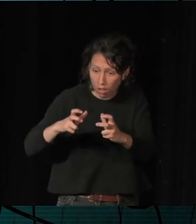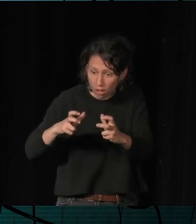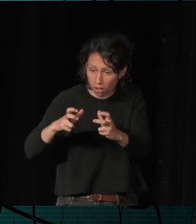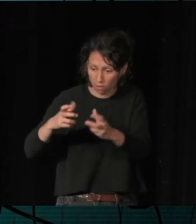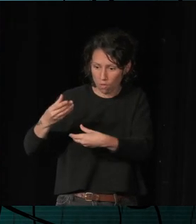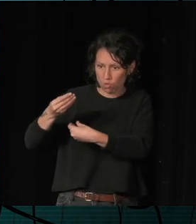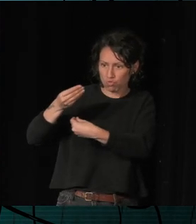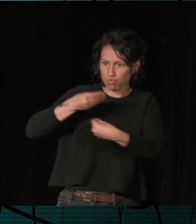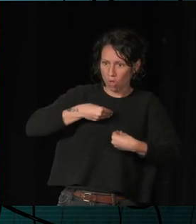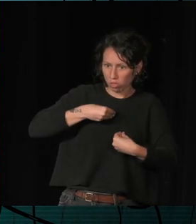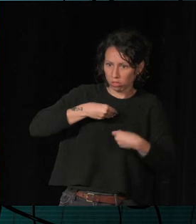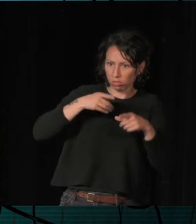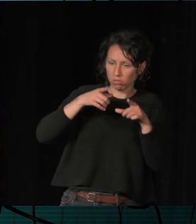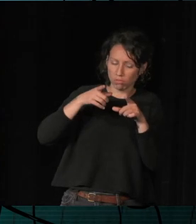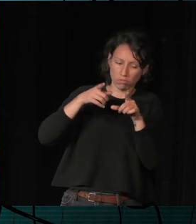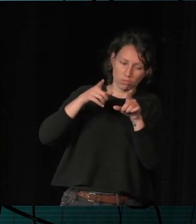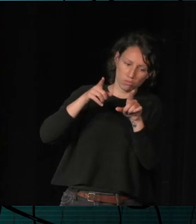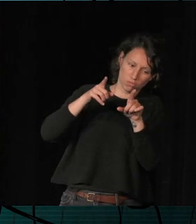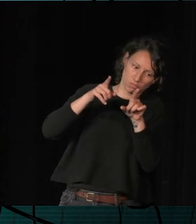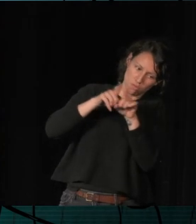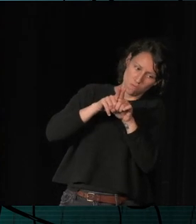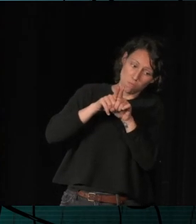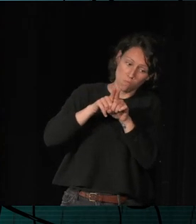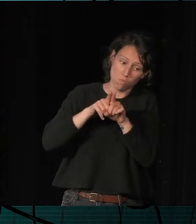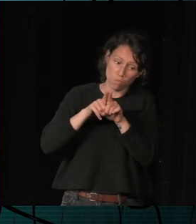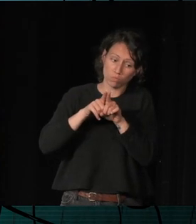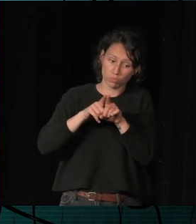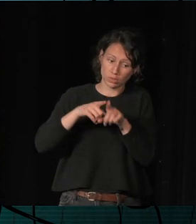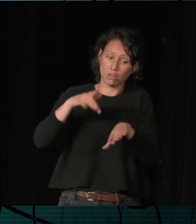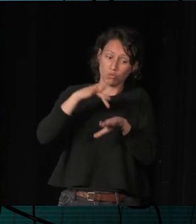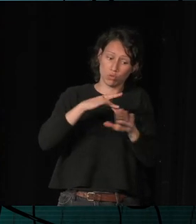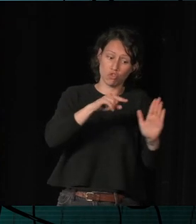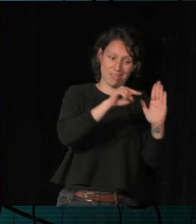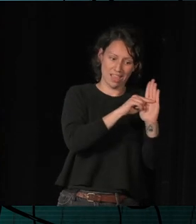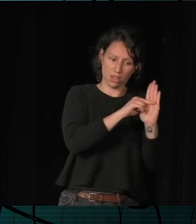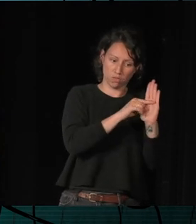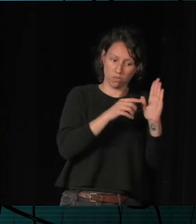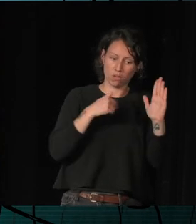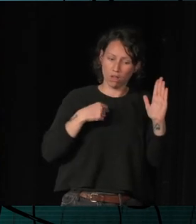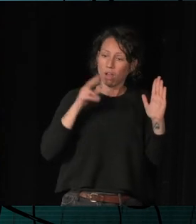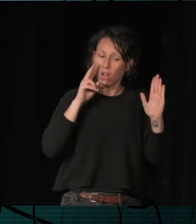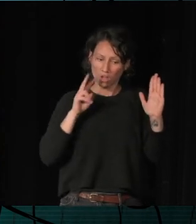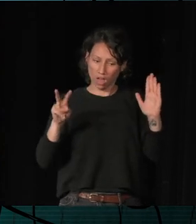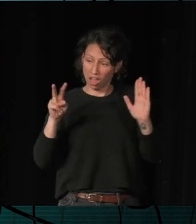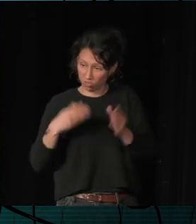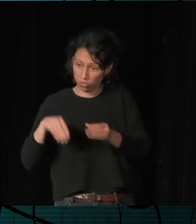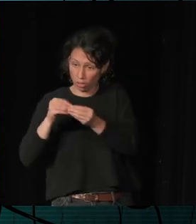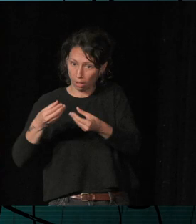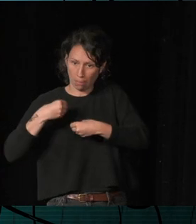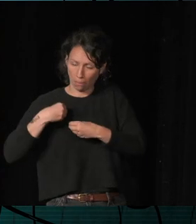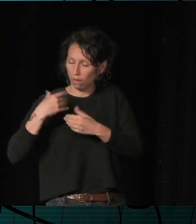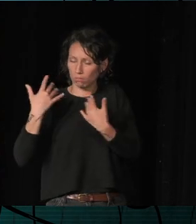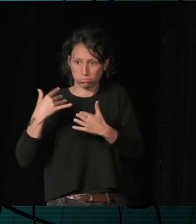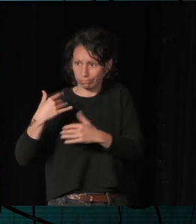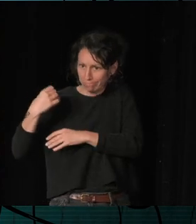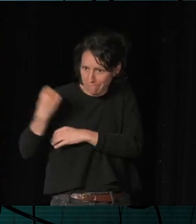nos expériences négatives pour le pire, mais parfois aussi pour le meilleur. Qu'est-ce que tu entendais par là exactement ? Ah, je dois maintenant m'expliquer de